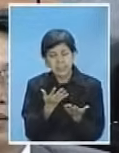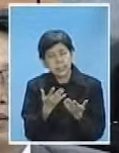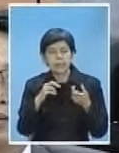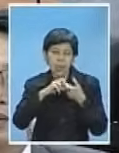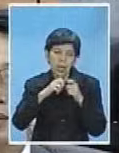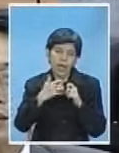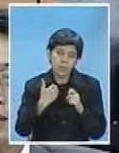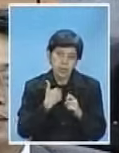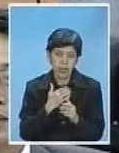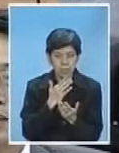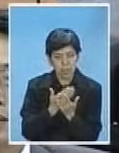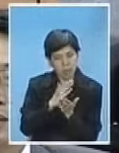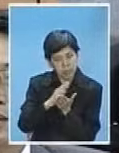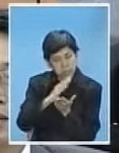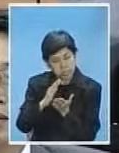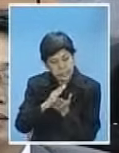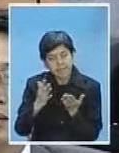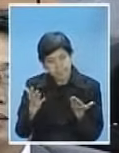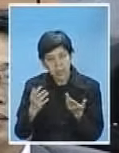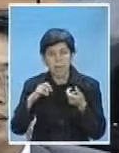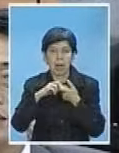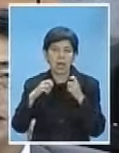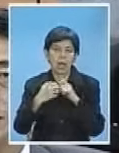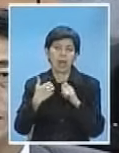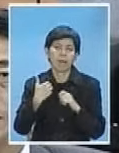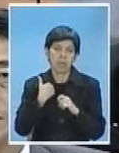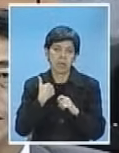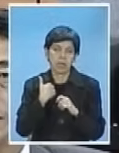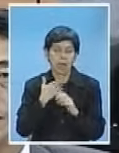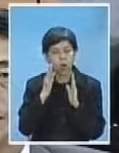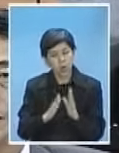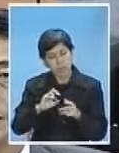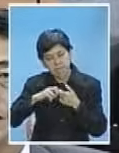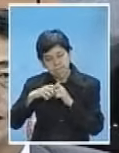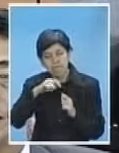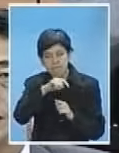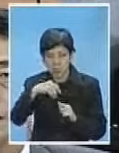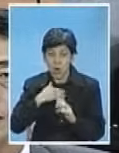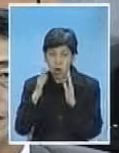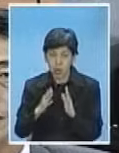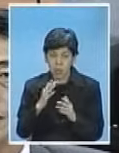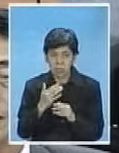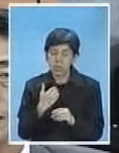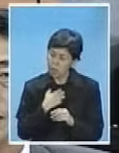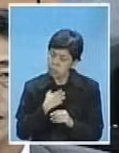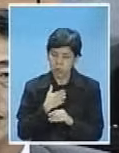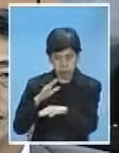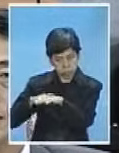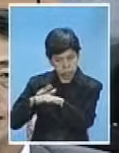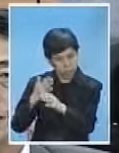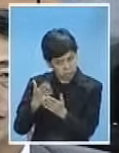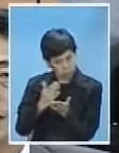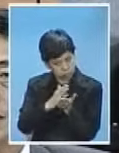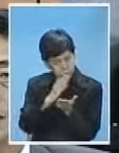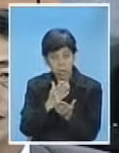ว่าการคืนเงินมีปัญหาบางกลุ่มบางคนแต่ว่าคนเหล่านั้นก็ต้องทวงคืนเพราะว่า